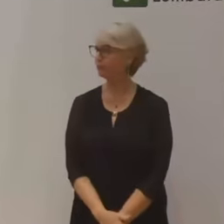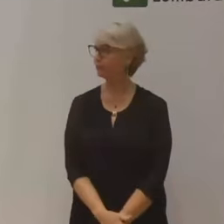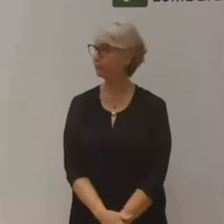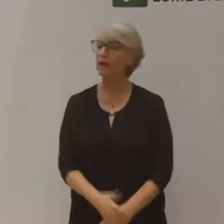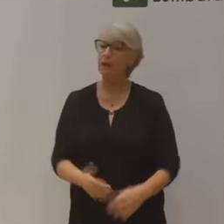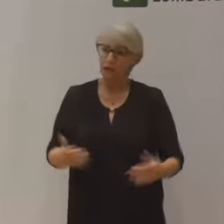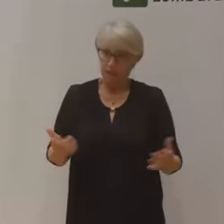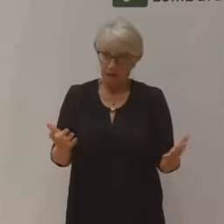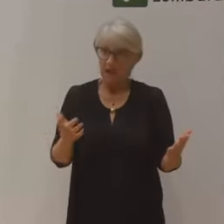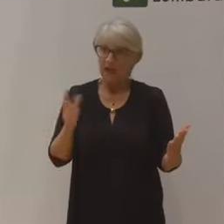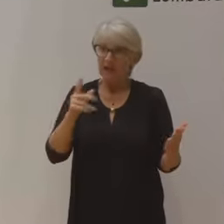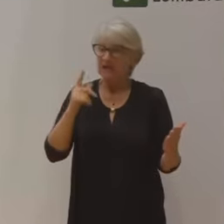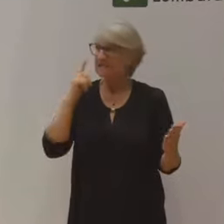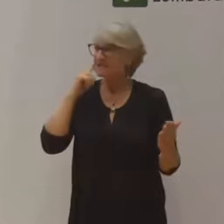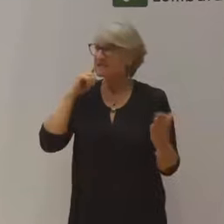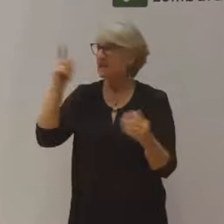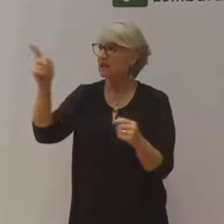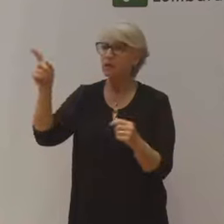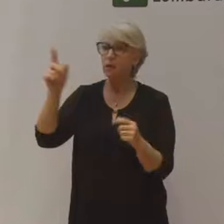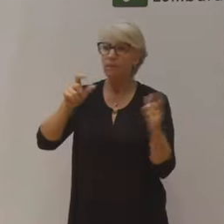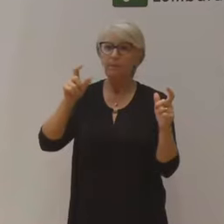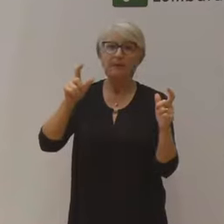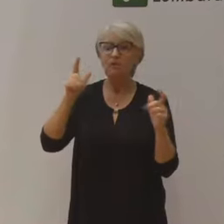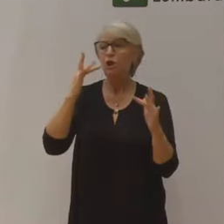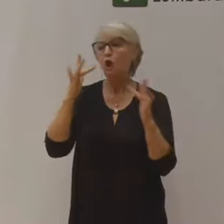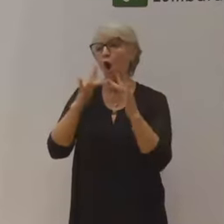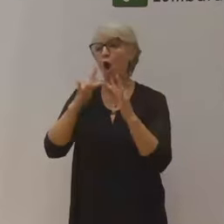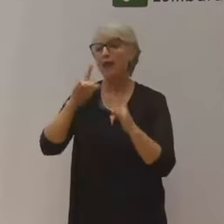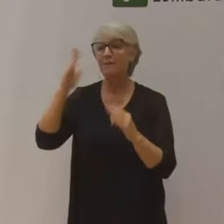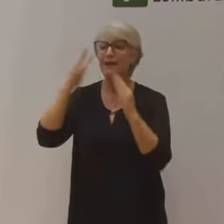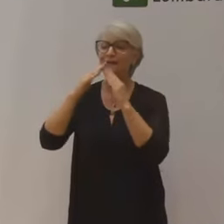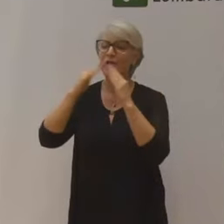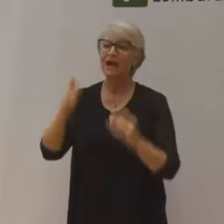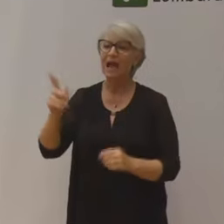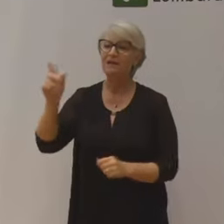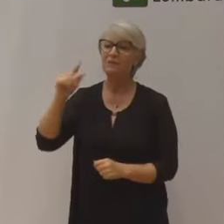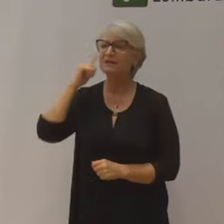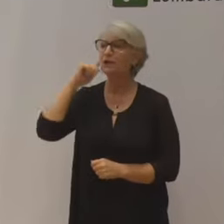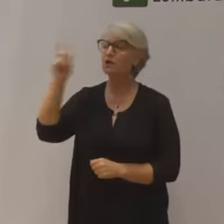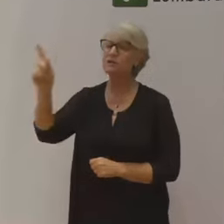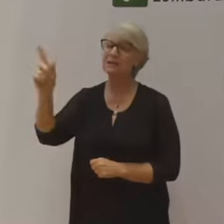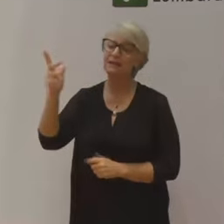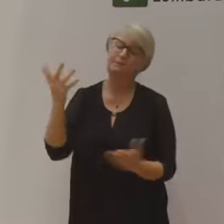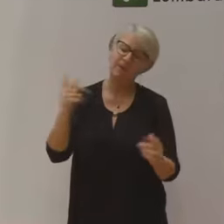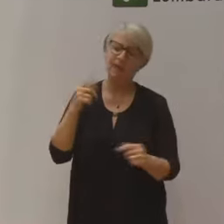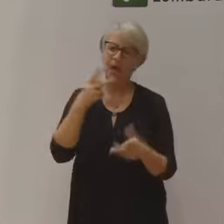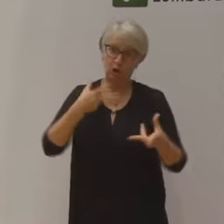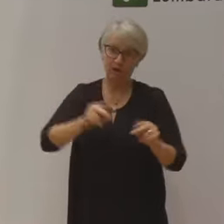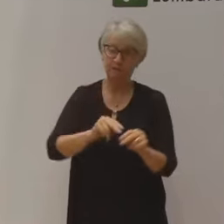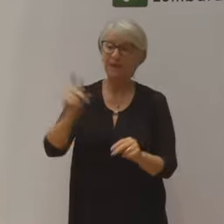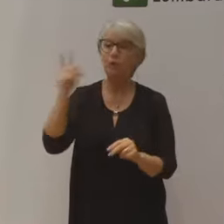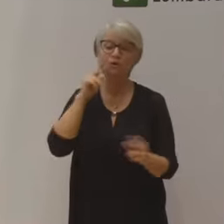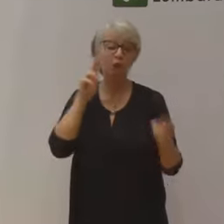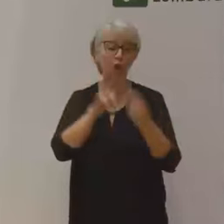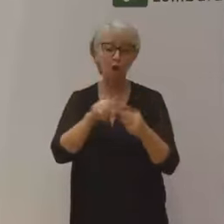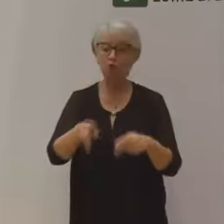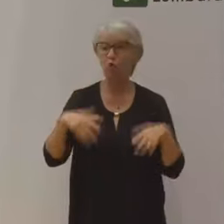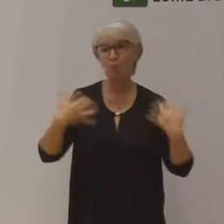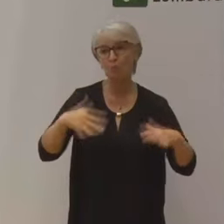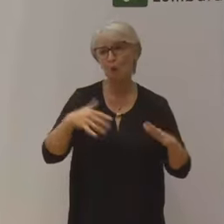sì, non so se si è sentito, anche ci sono un po' di persone in collegamento, giustamente dal pubblico un signore faceva presente che questo incontro è stato